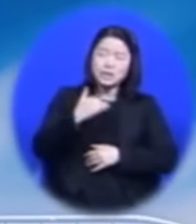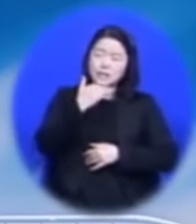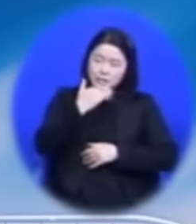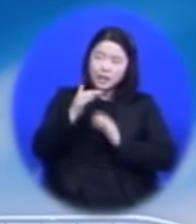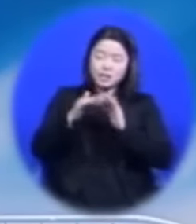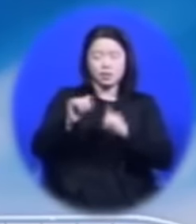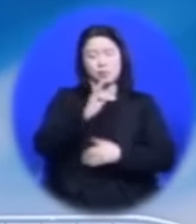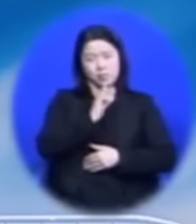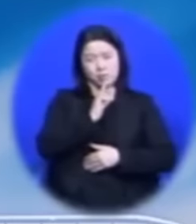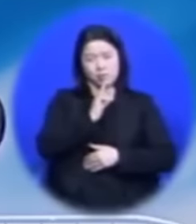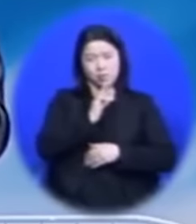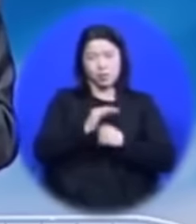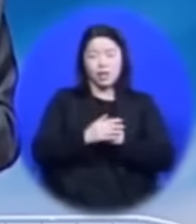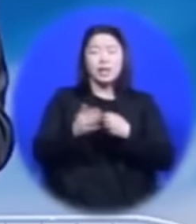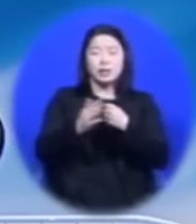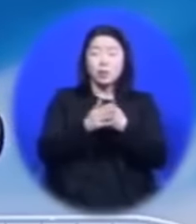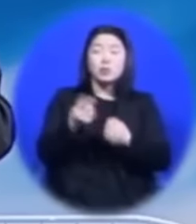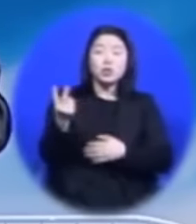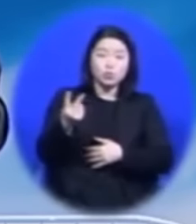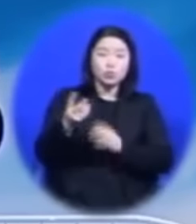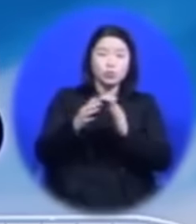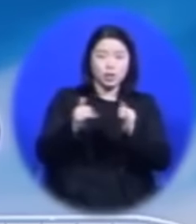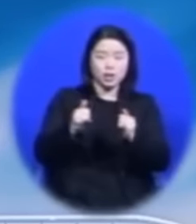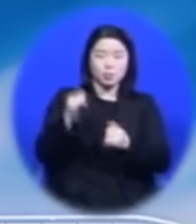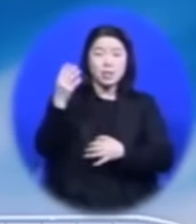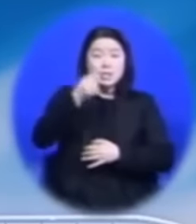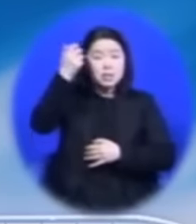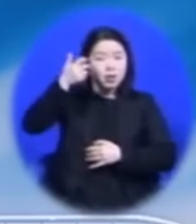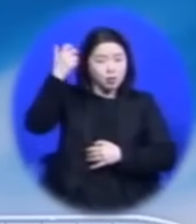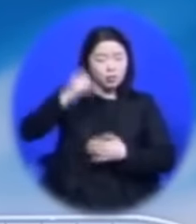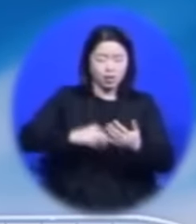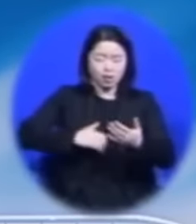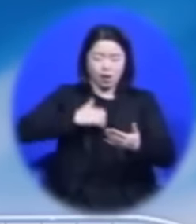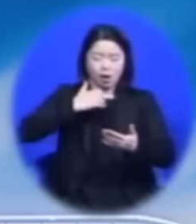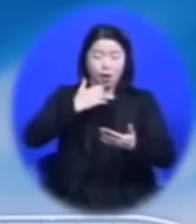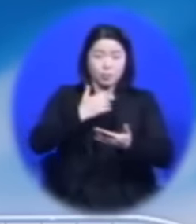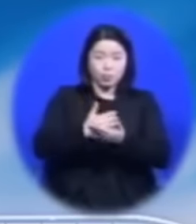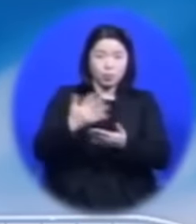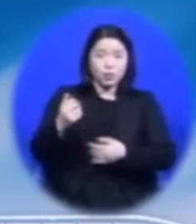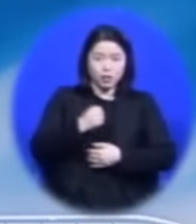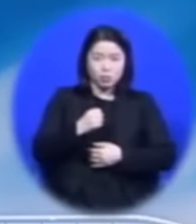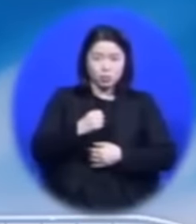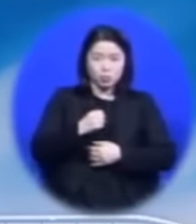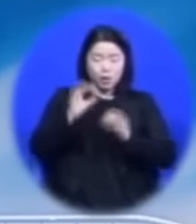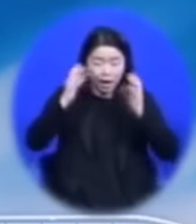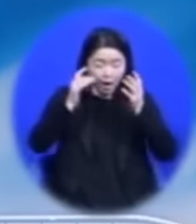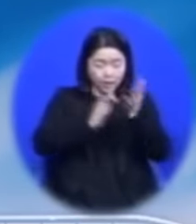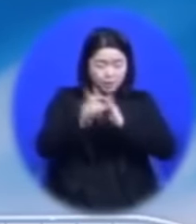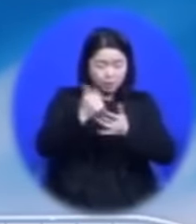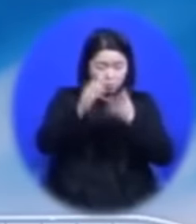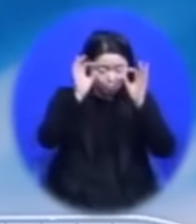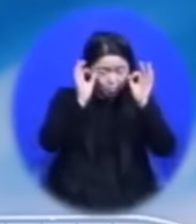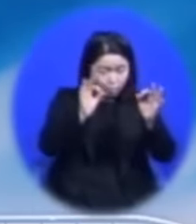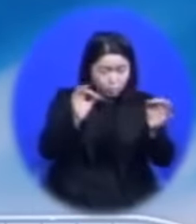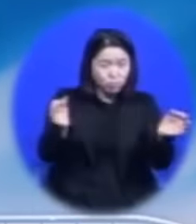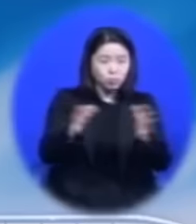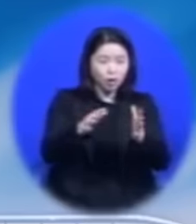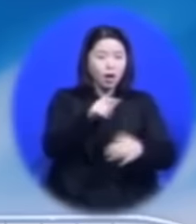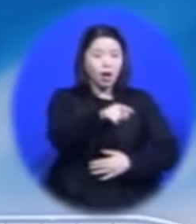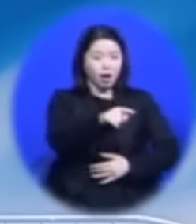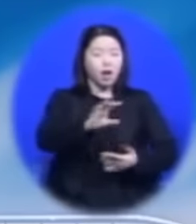사람이었습니다. 그래서 그들이 성령의 감동으로 아기 예수님을 보는 순간에 그리스도시구나 하는